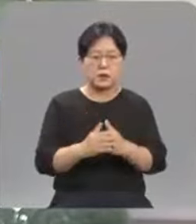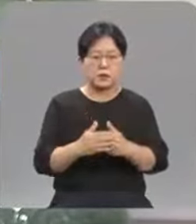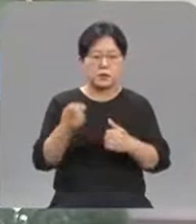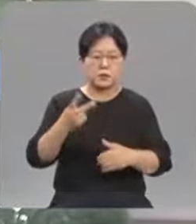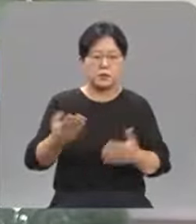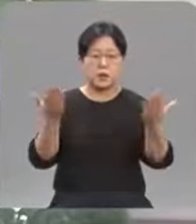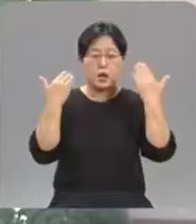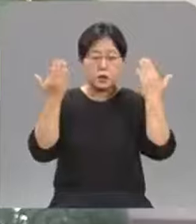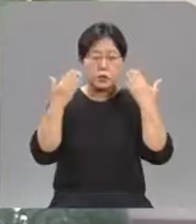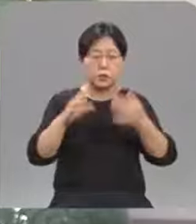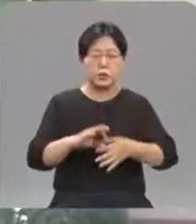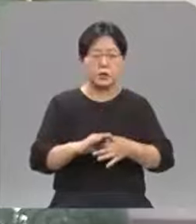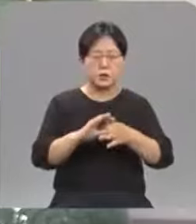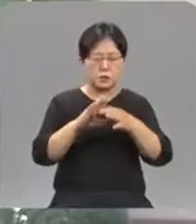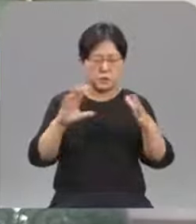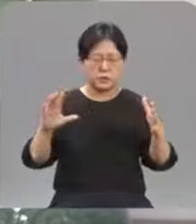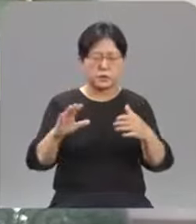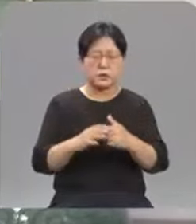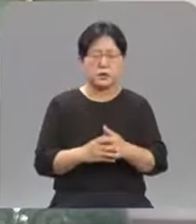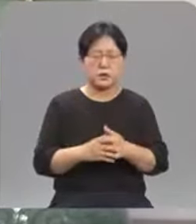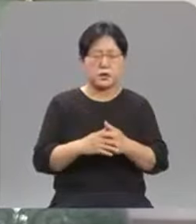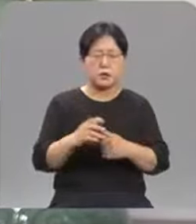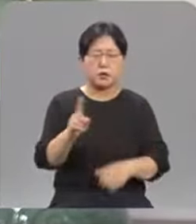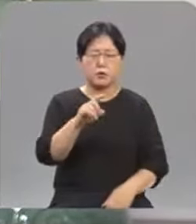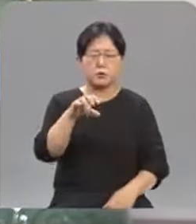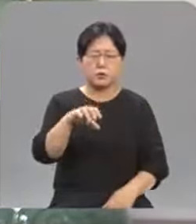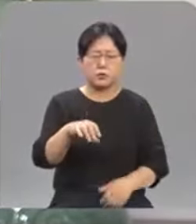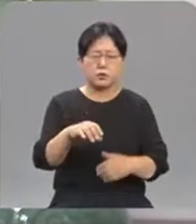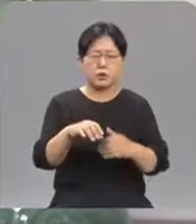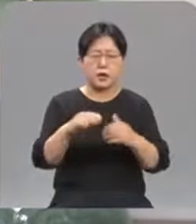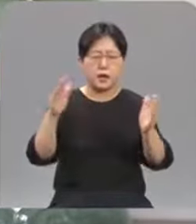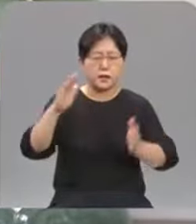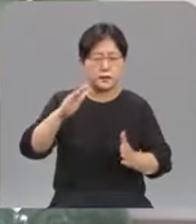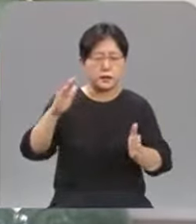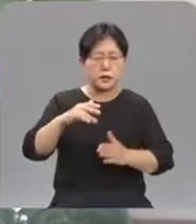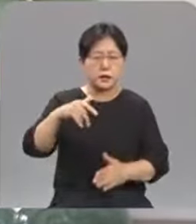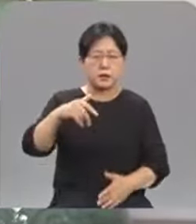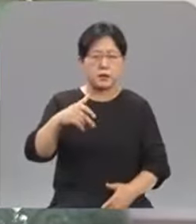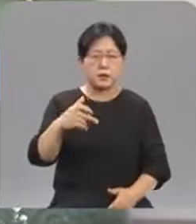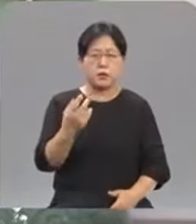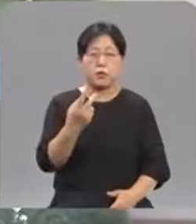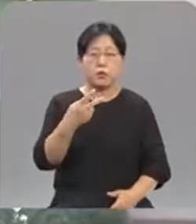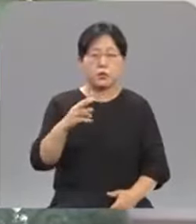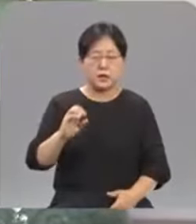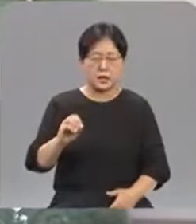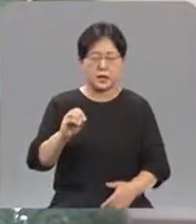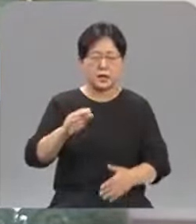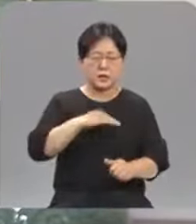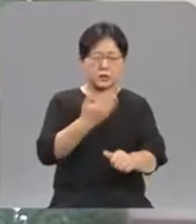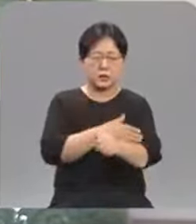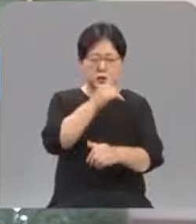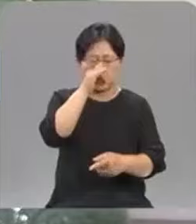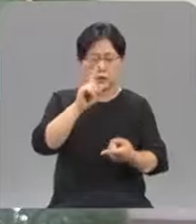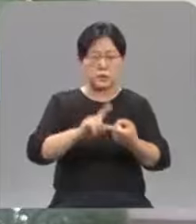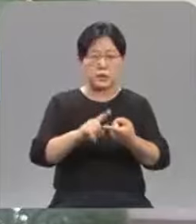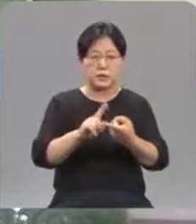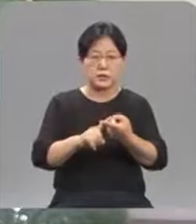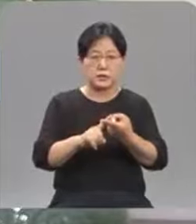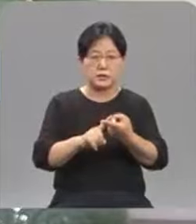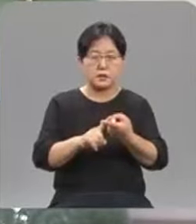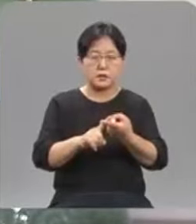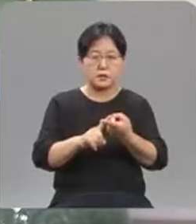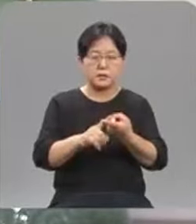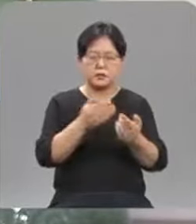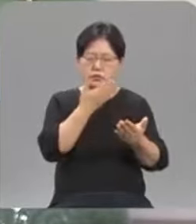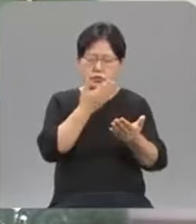또 출신 학교에 관계없이 어느 정도 이 학생이 코딩 능력을 가지고 있느냐 이 부분이